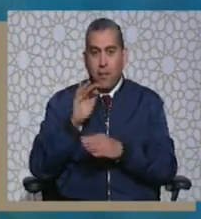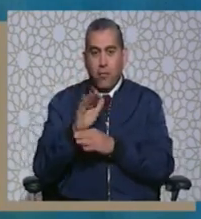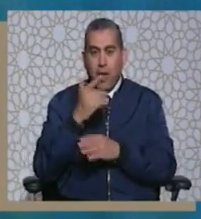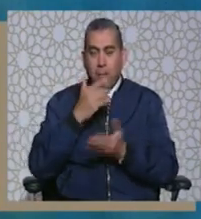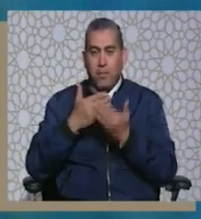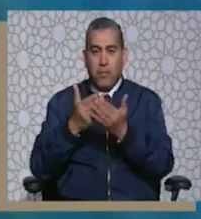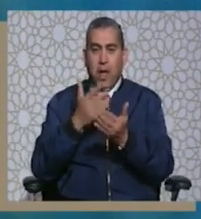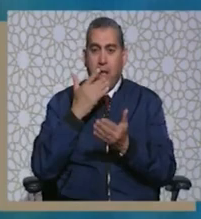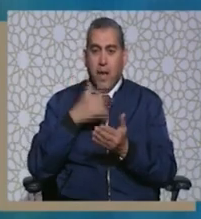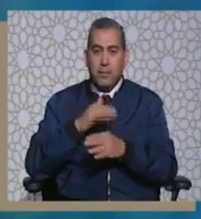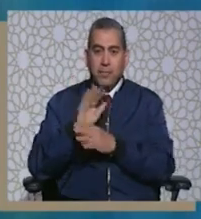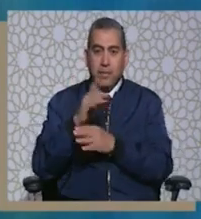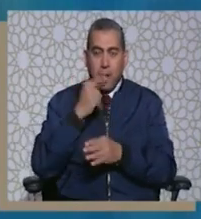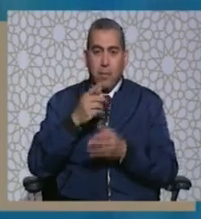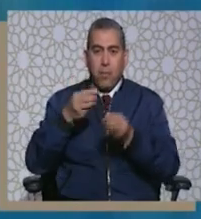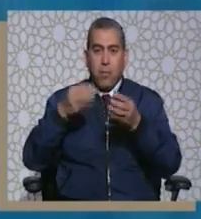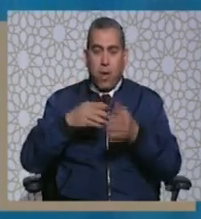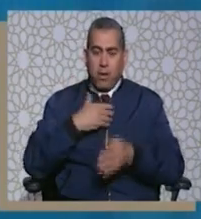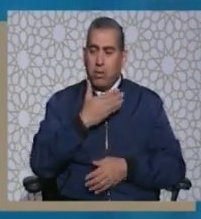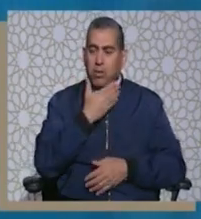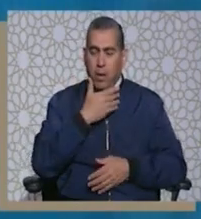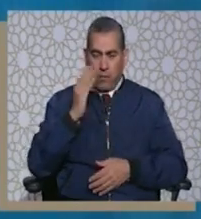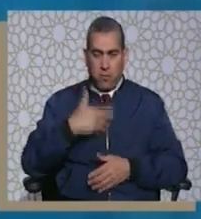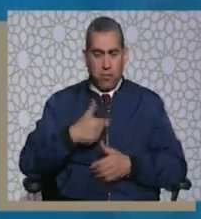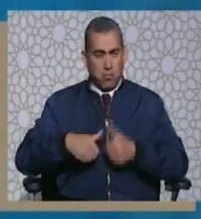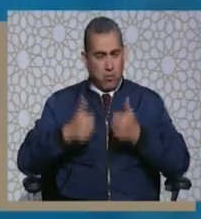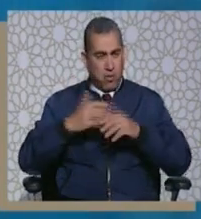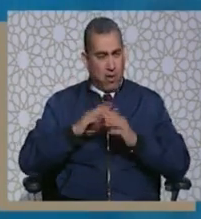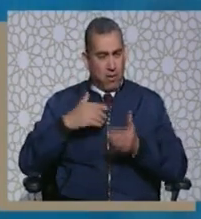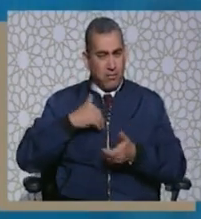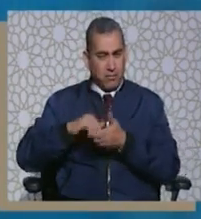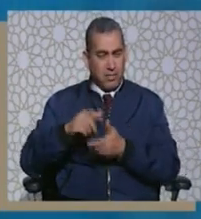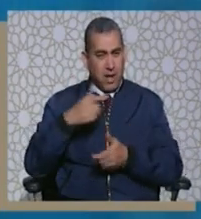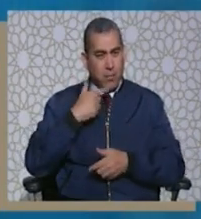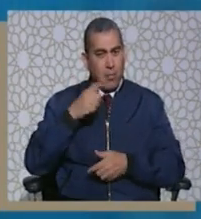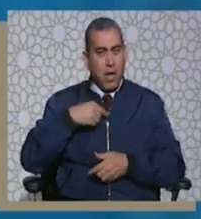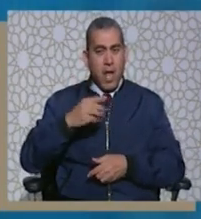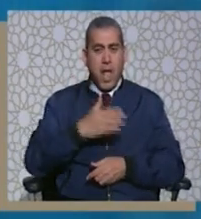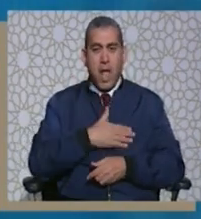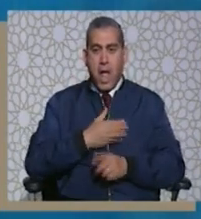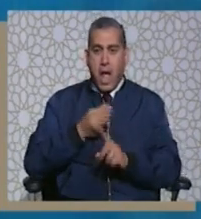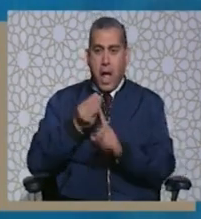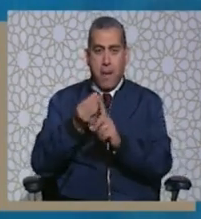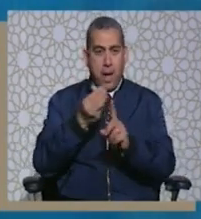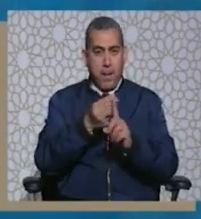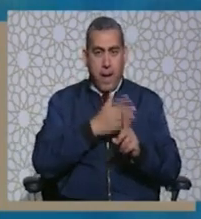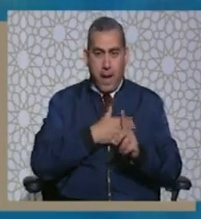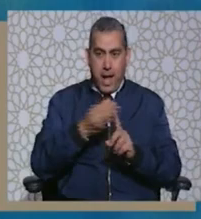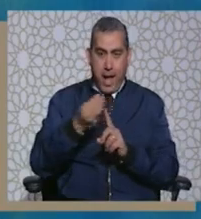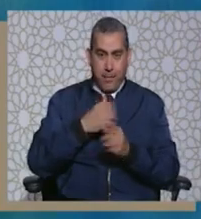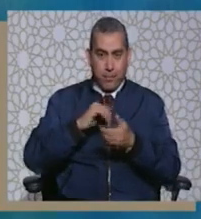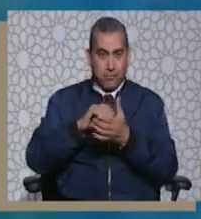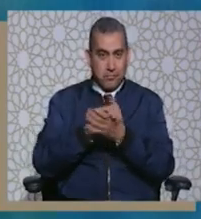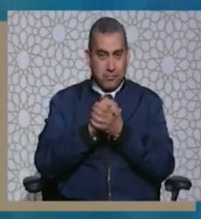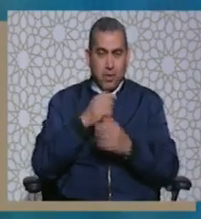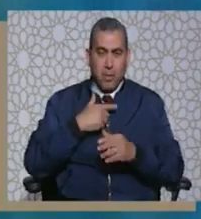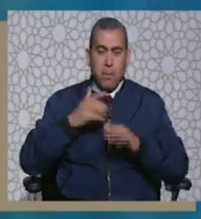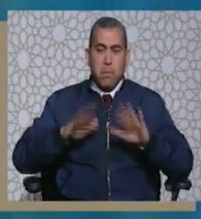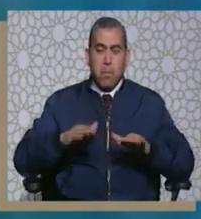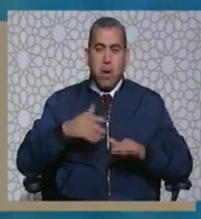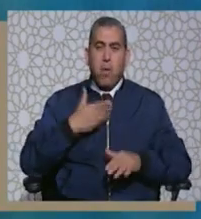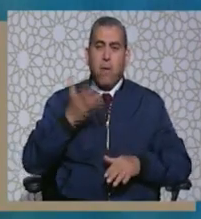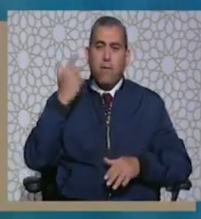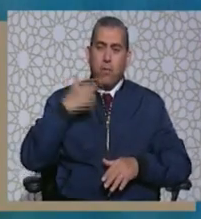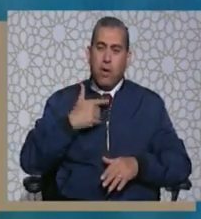رعايتهم انا ضامن ان ا ما اثرت في حق احبابي وانا ضامن مهما اثرت في